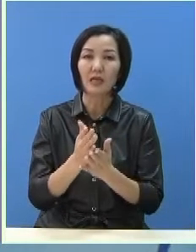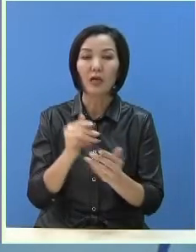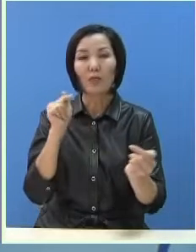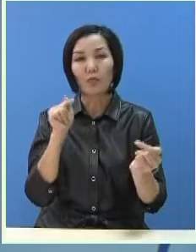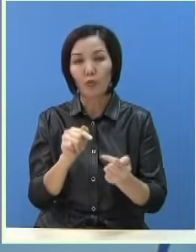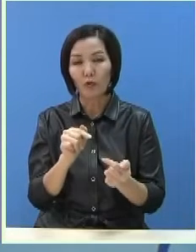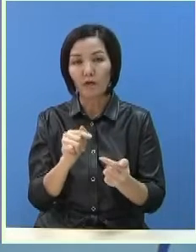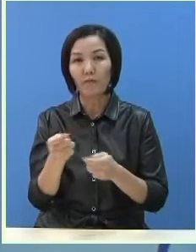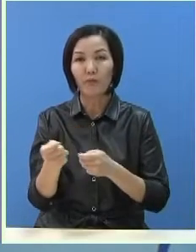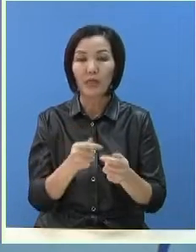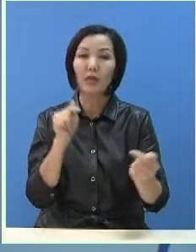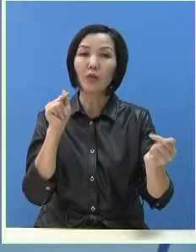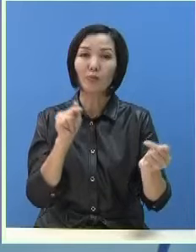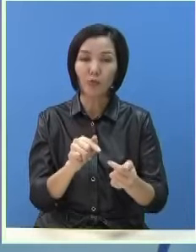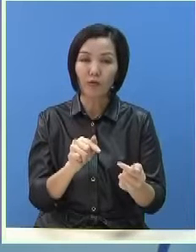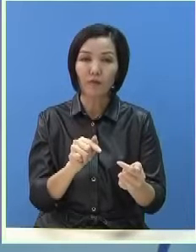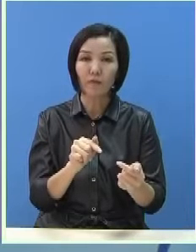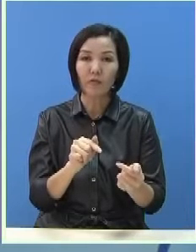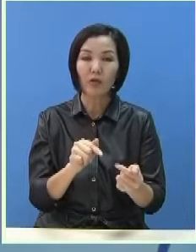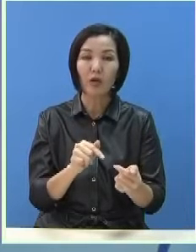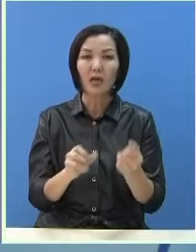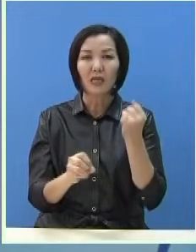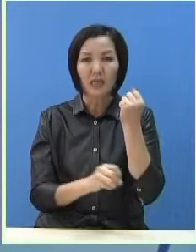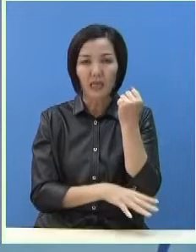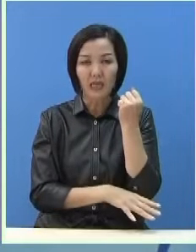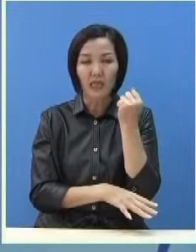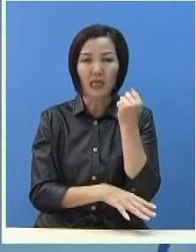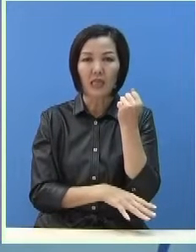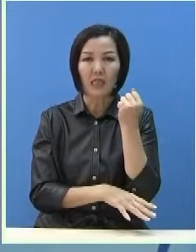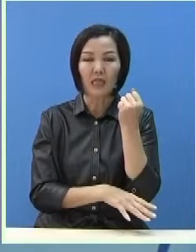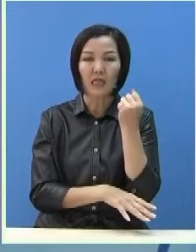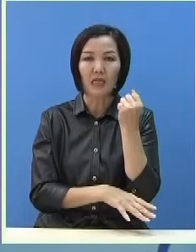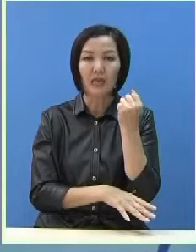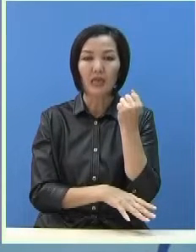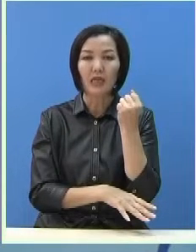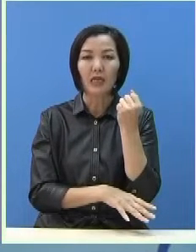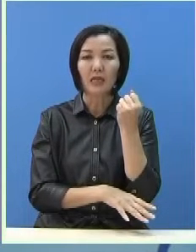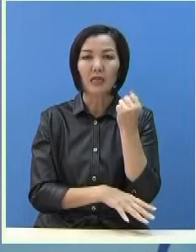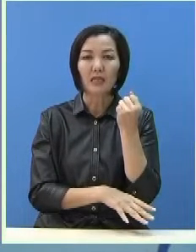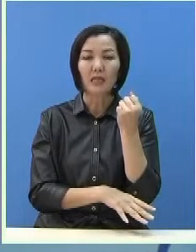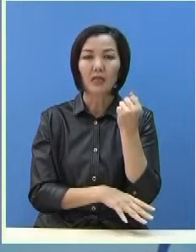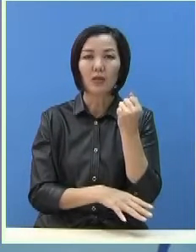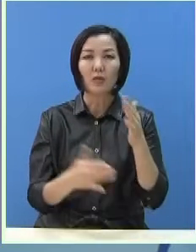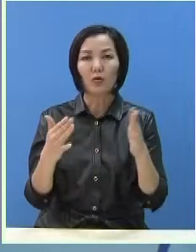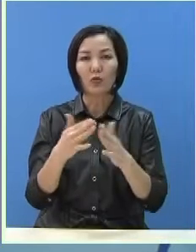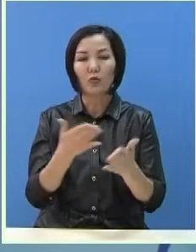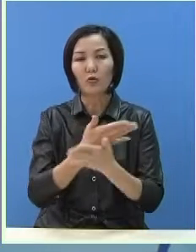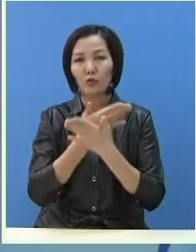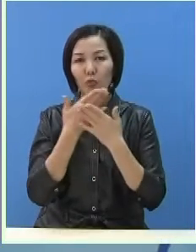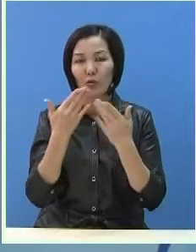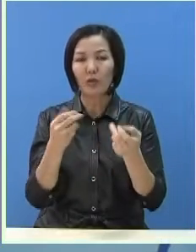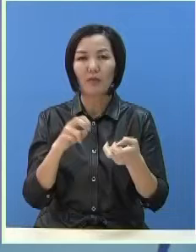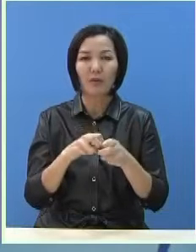қарсы, елдегі жаңағы жоқшылыққа, халықтың көп бөлігінің жаңағы баспананың